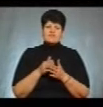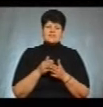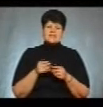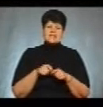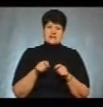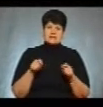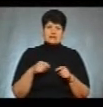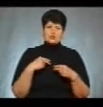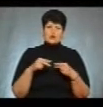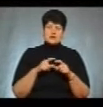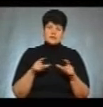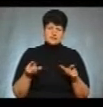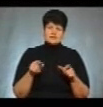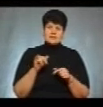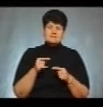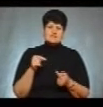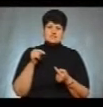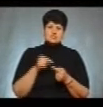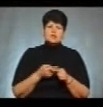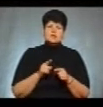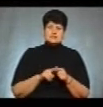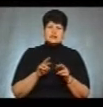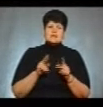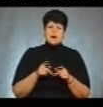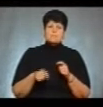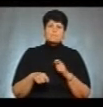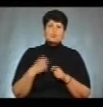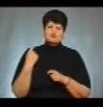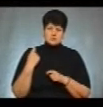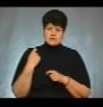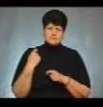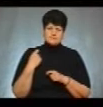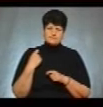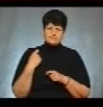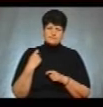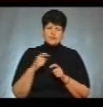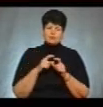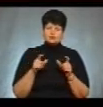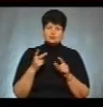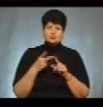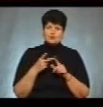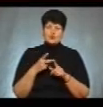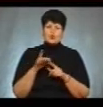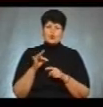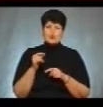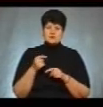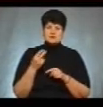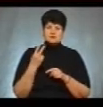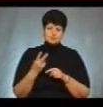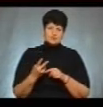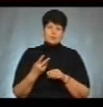І, власне, визначається це як порушення пункту 2, розділу 2, порядку